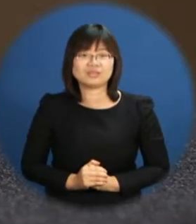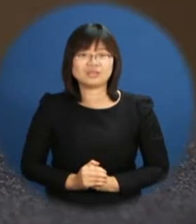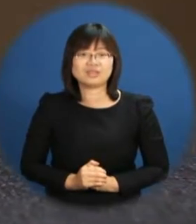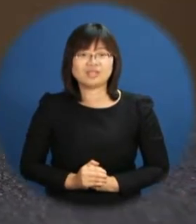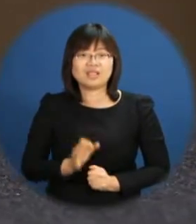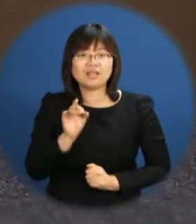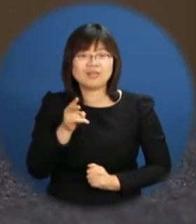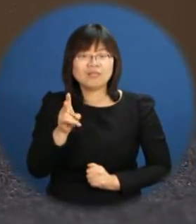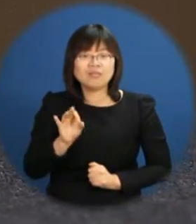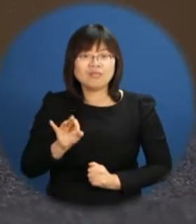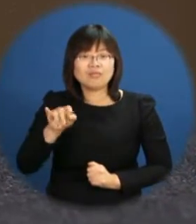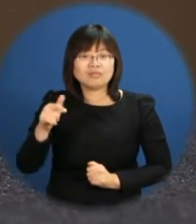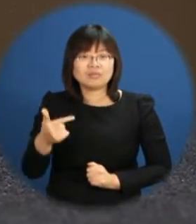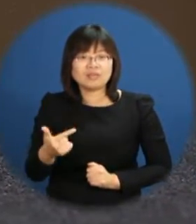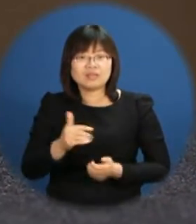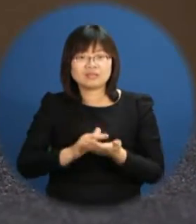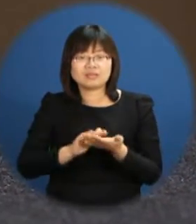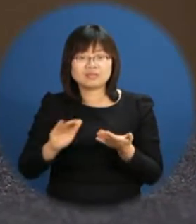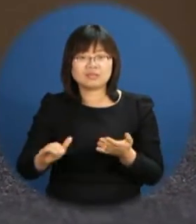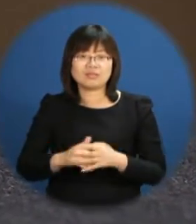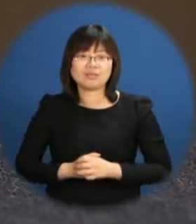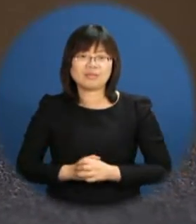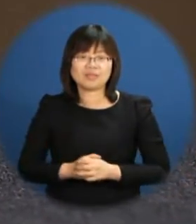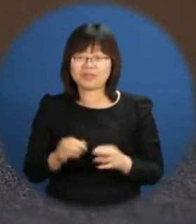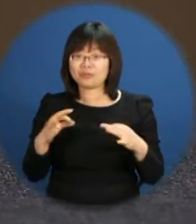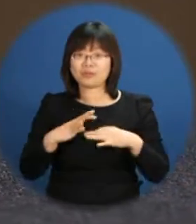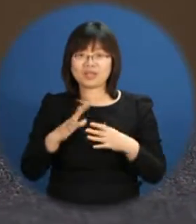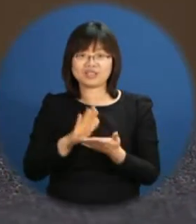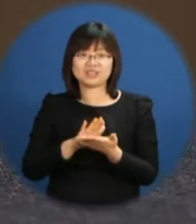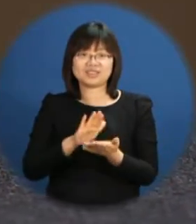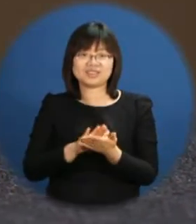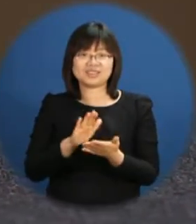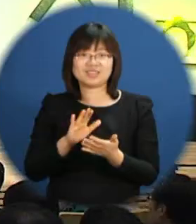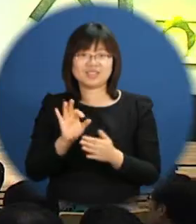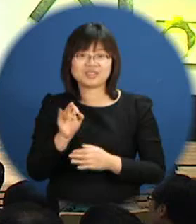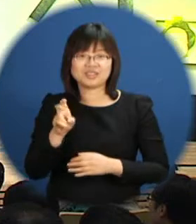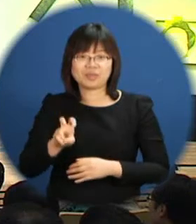염산 입니다 놀래 주지 마시고